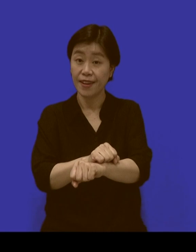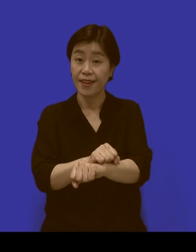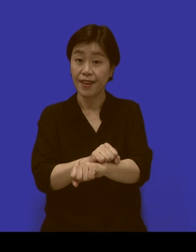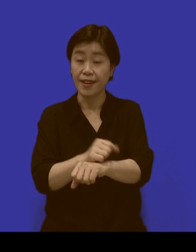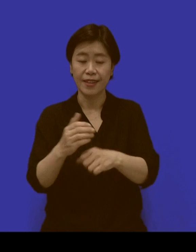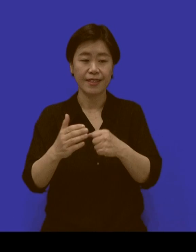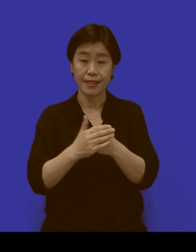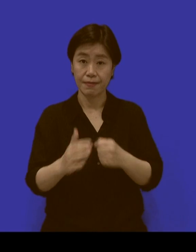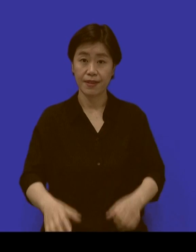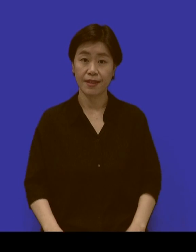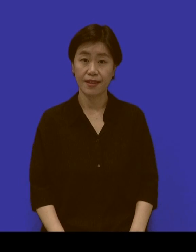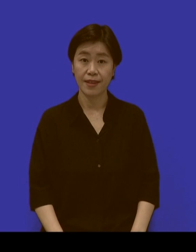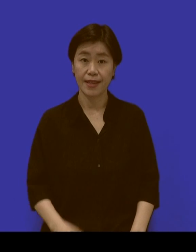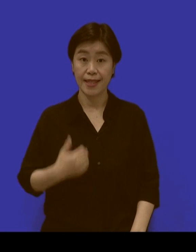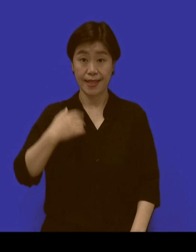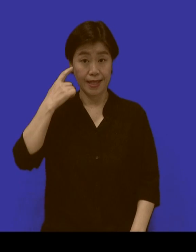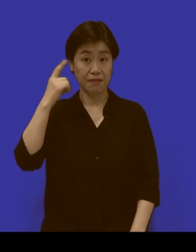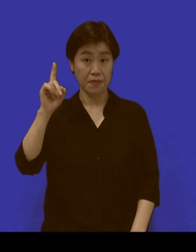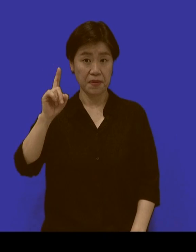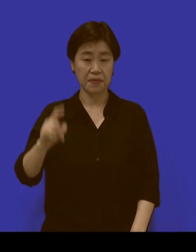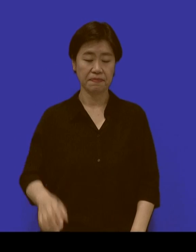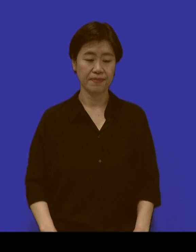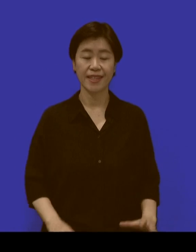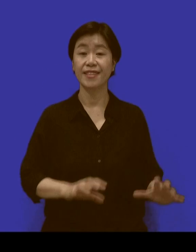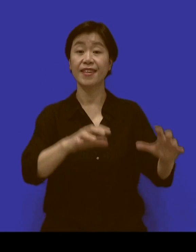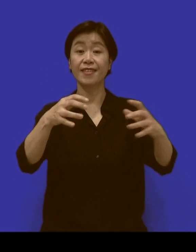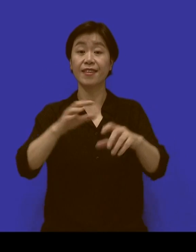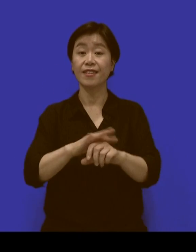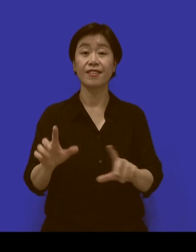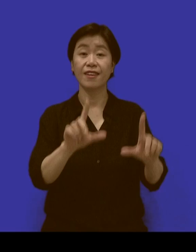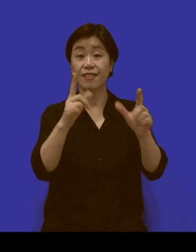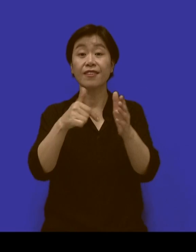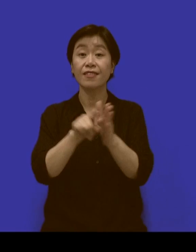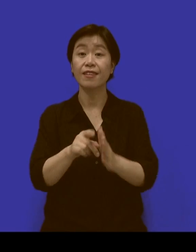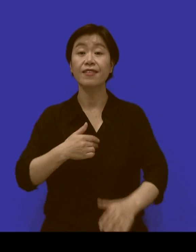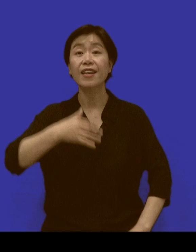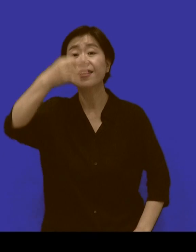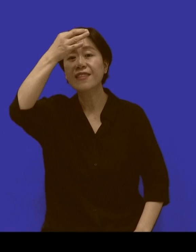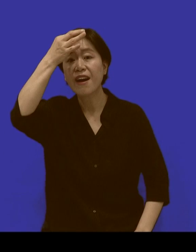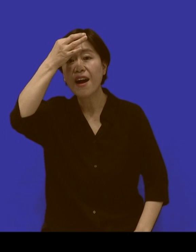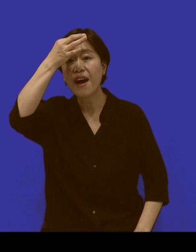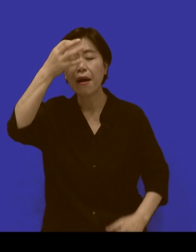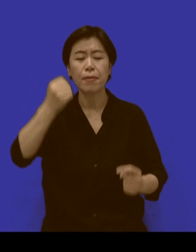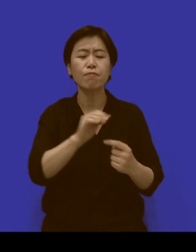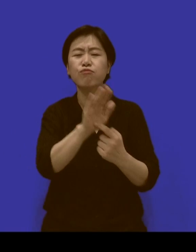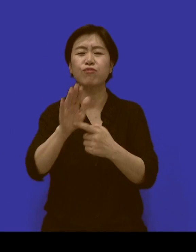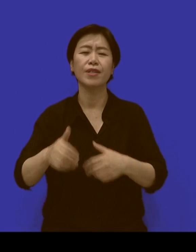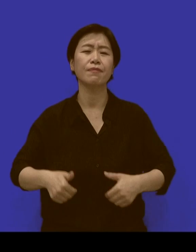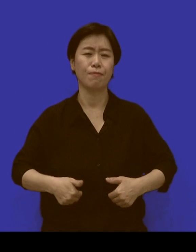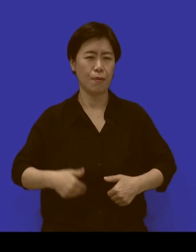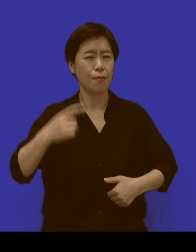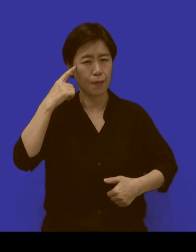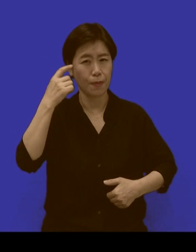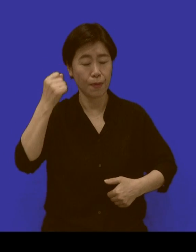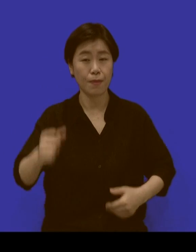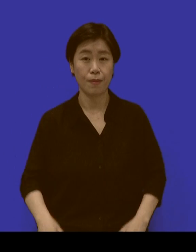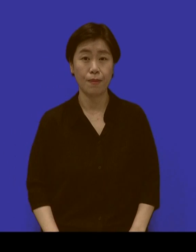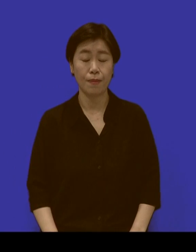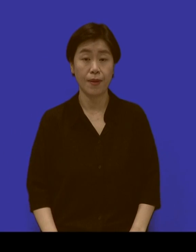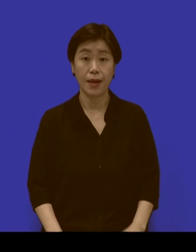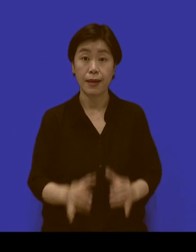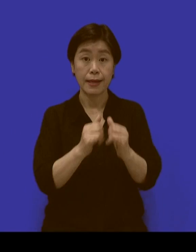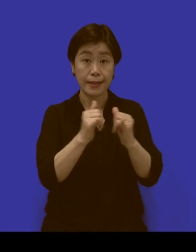세상은 장기자랑 부대다. 예. 네. 그러니까 그리고 뭐 인간관계를 잘하는 것도 결국은